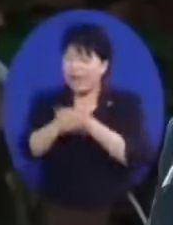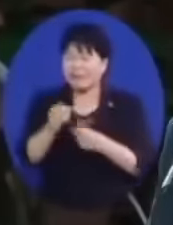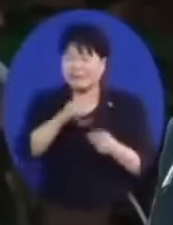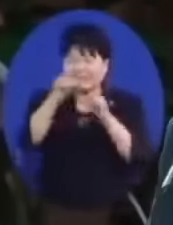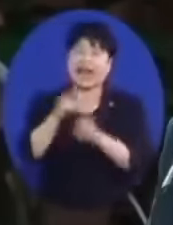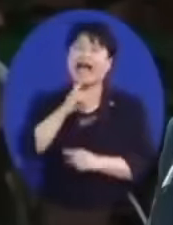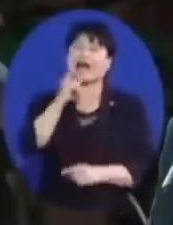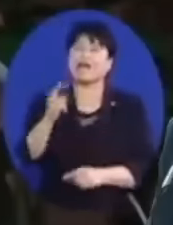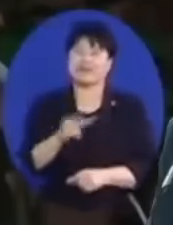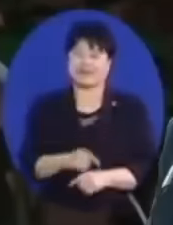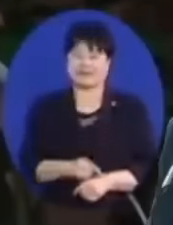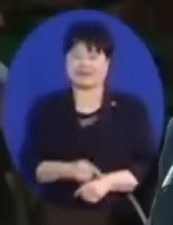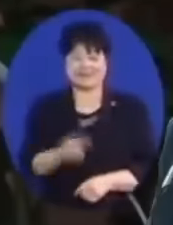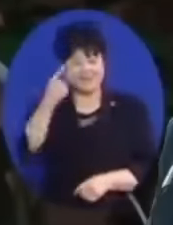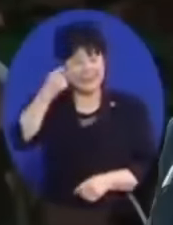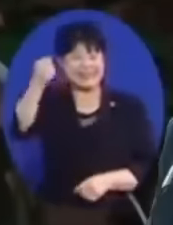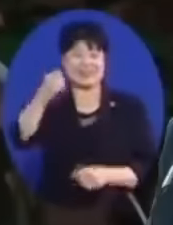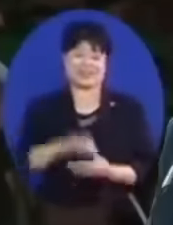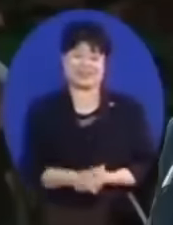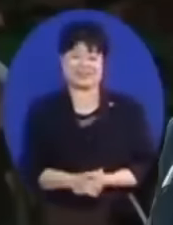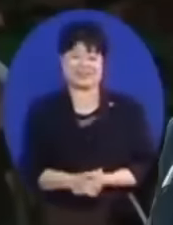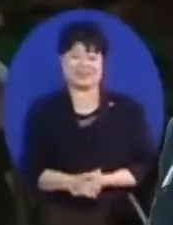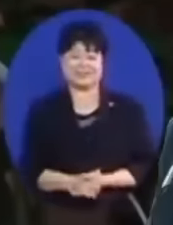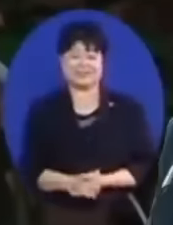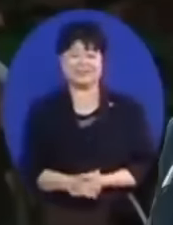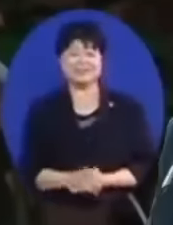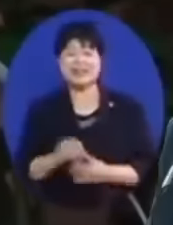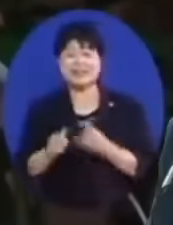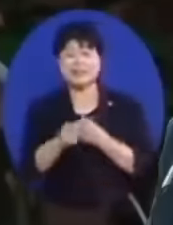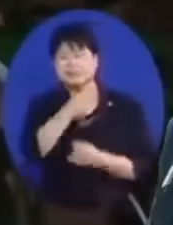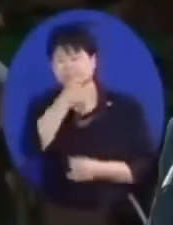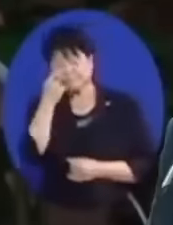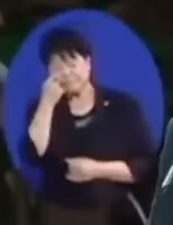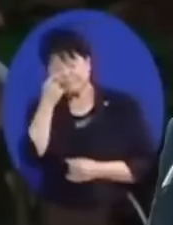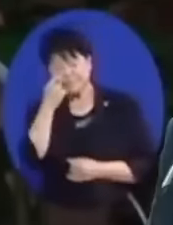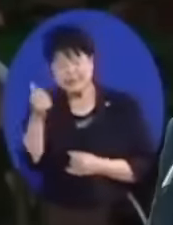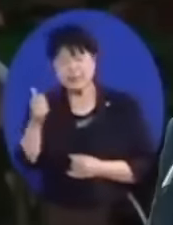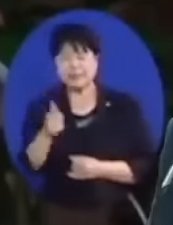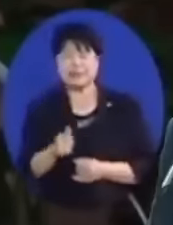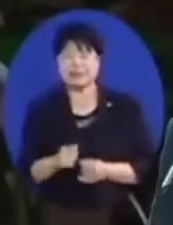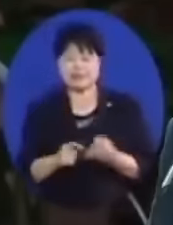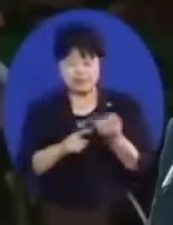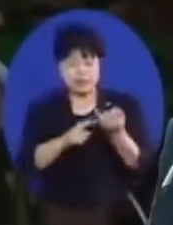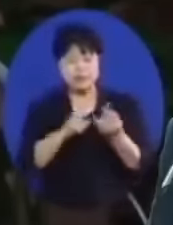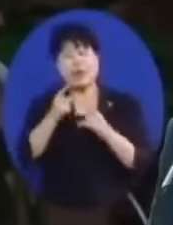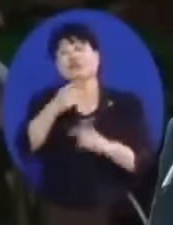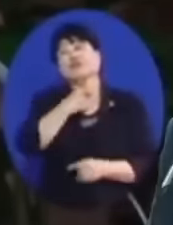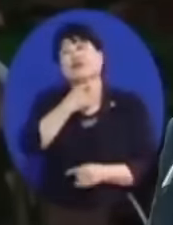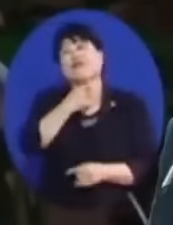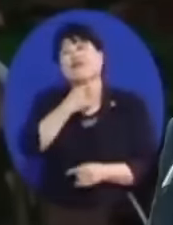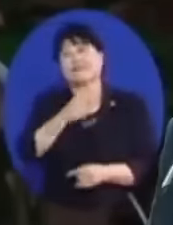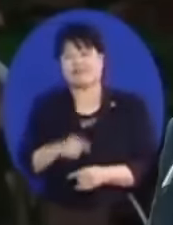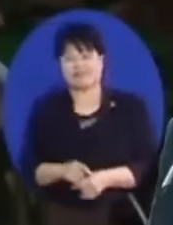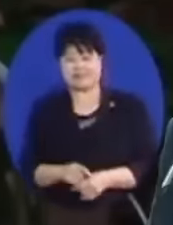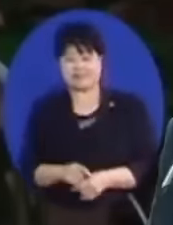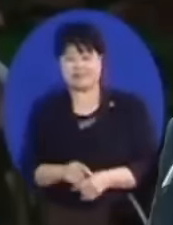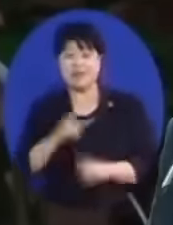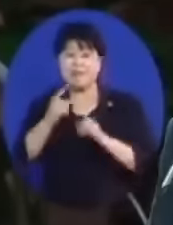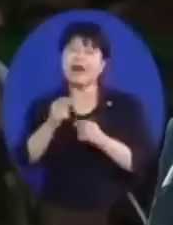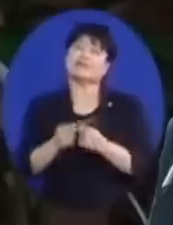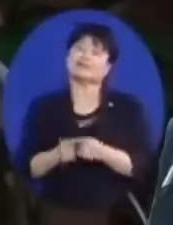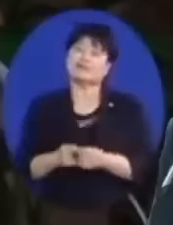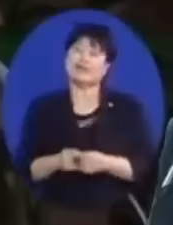살겠다, 충돌이 생겨나는 것입니다. 벙어리 같은 남편 앞에 끊임없이 말하고 싶어하는 부인은 딱딱거리며 충돌될